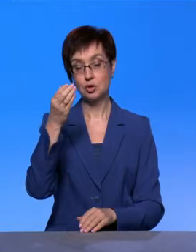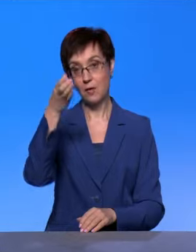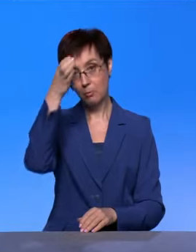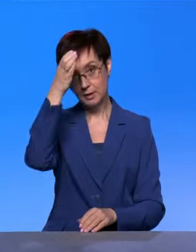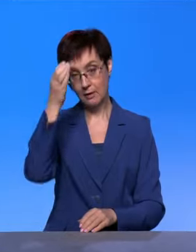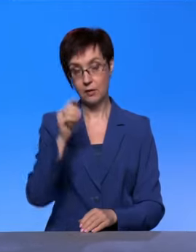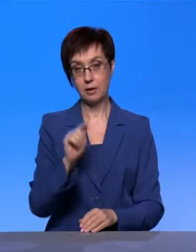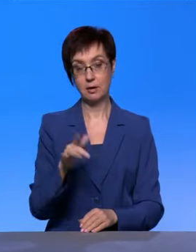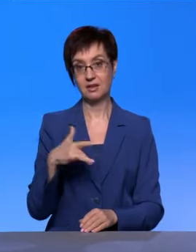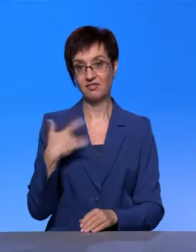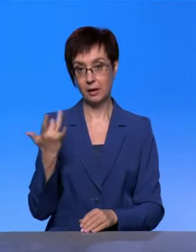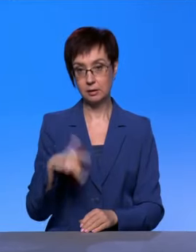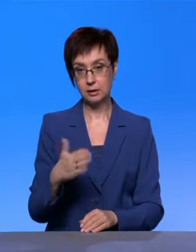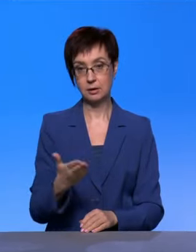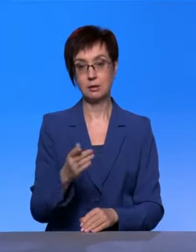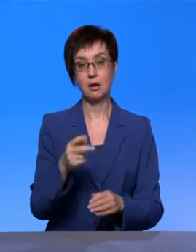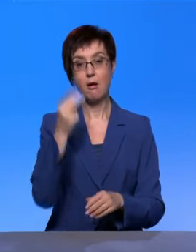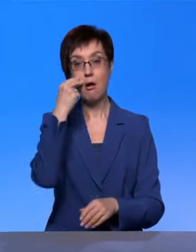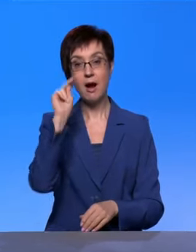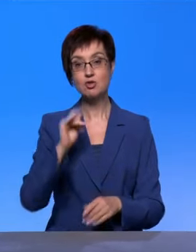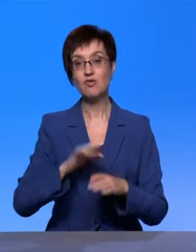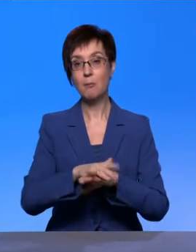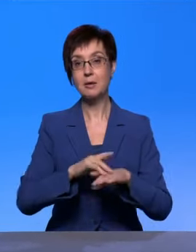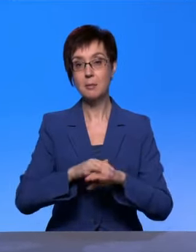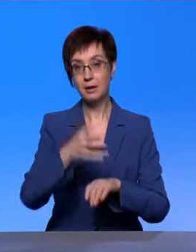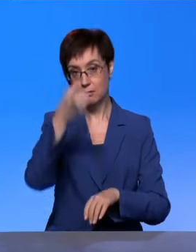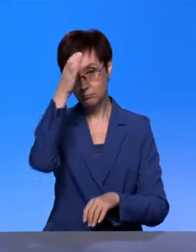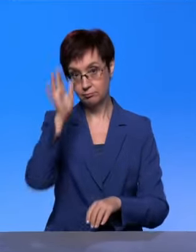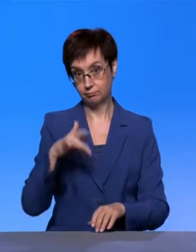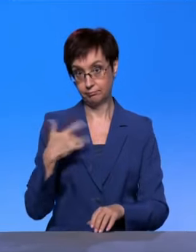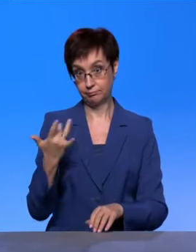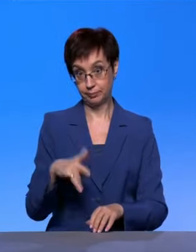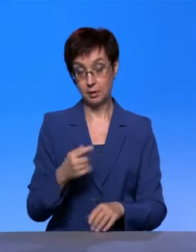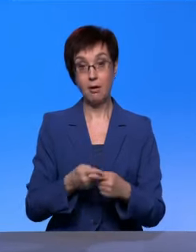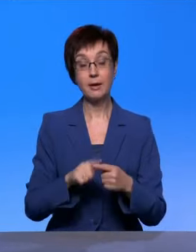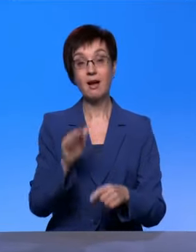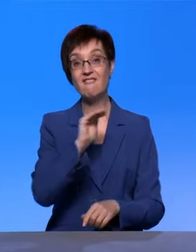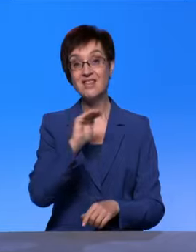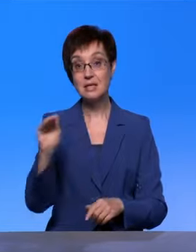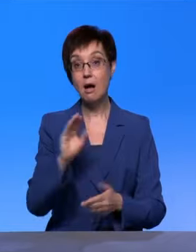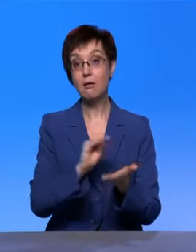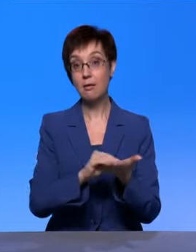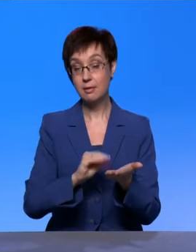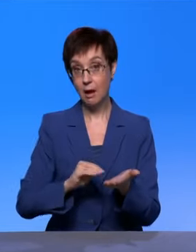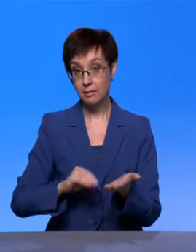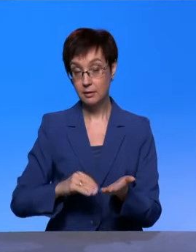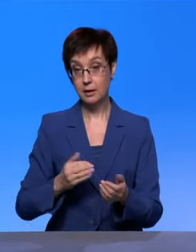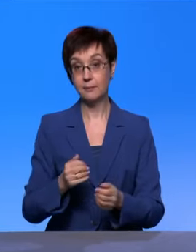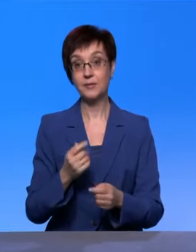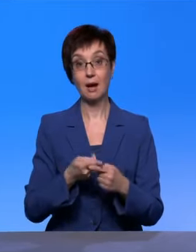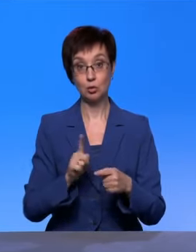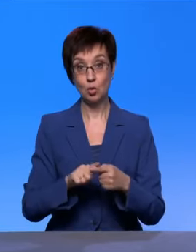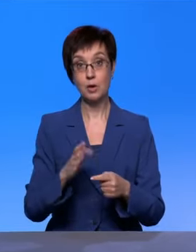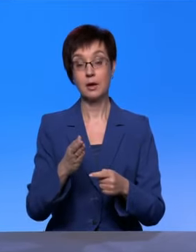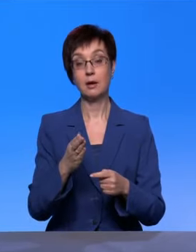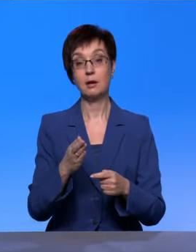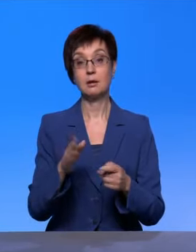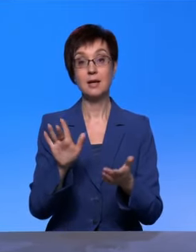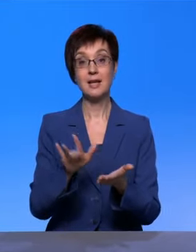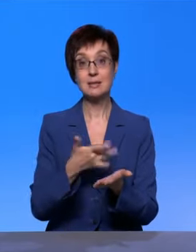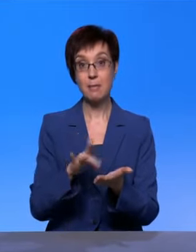образования отвратительно. Возможность сохранения планок. Просто это официальные данные, которые измеряются почти каждый год. Так вот, а теперь